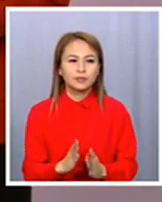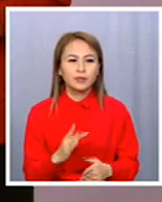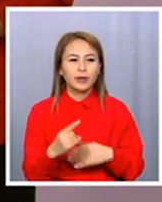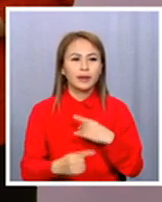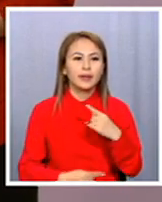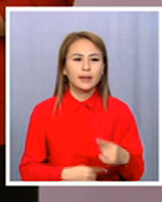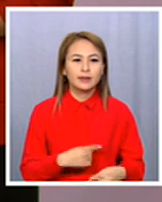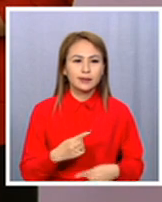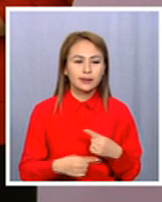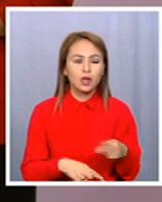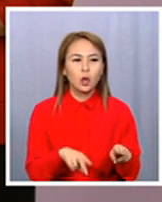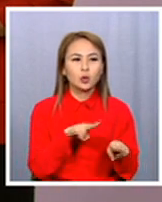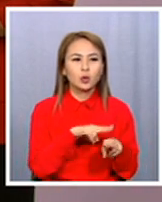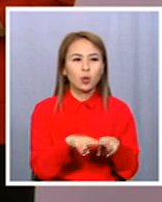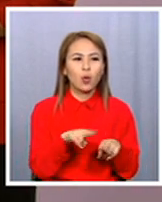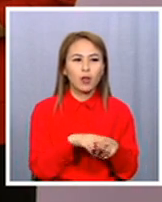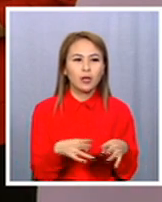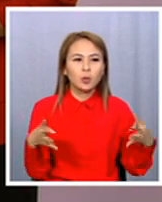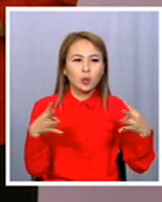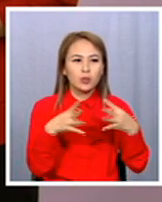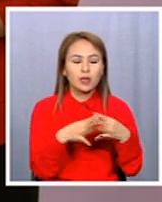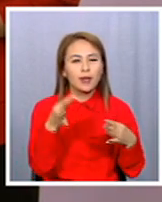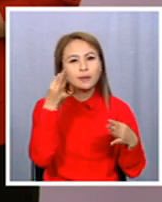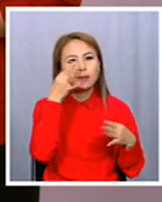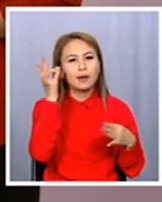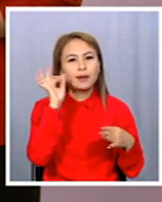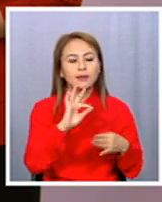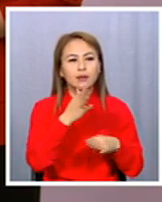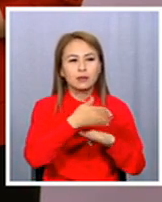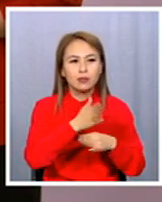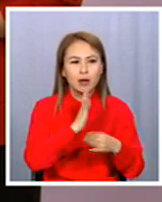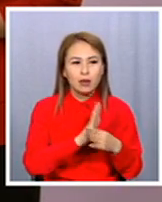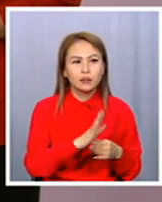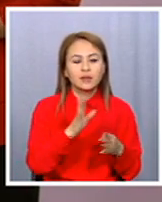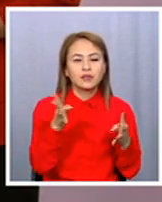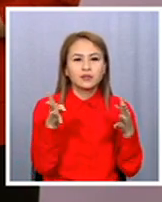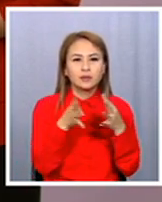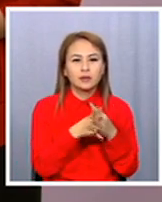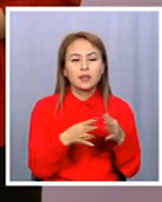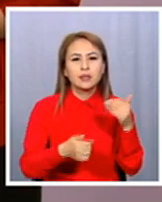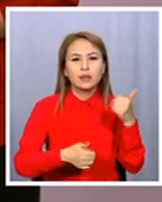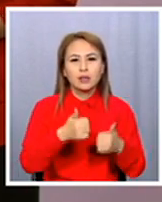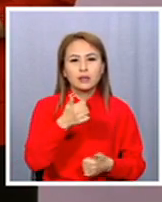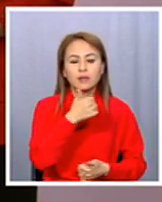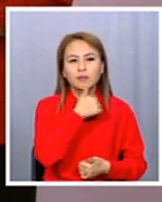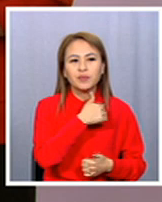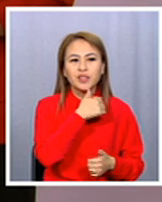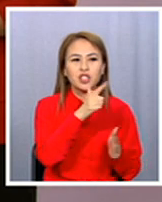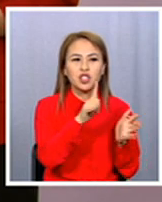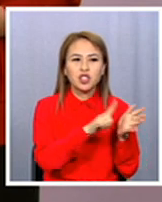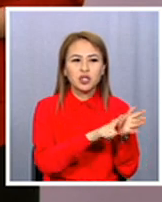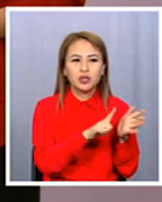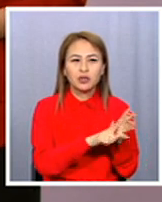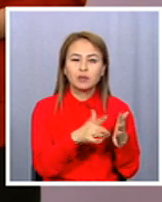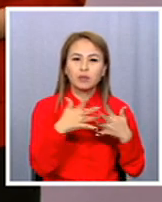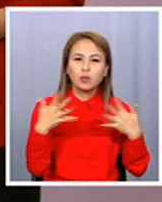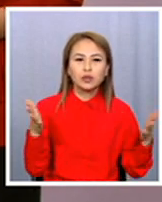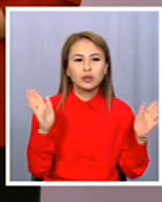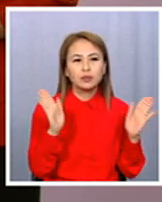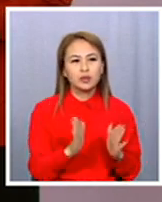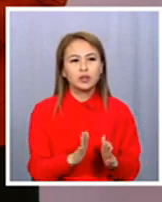балалар, шоколад қосылған тәтті нан мен шие қосылған тәтті нанның санын салыстырып көрейік. 7 5-тен артық па әлде кем